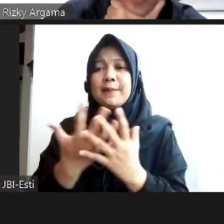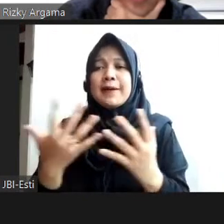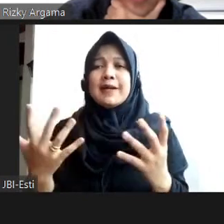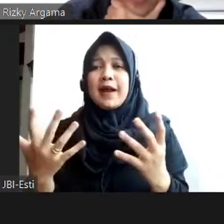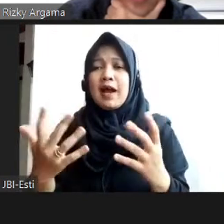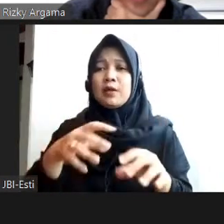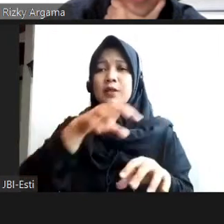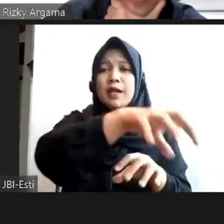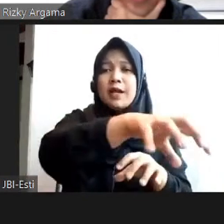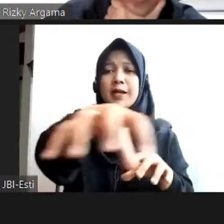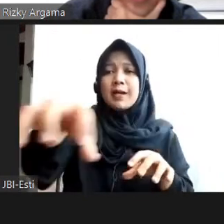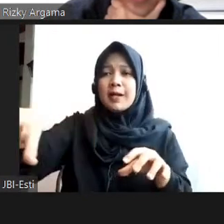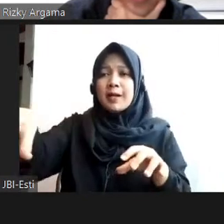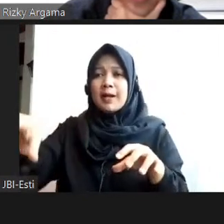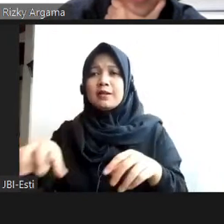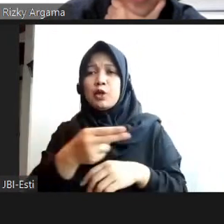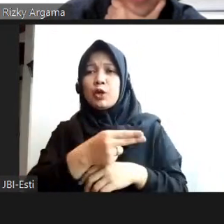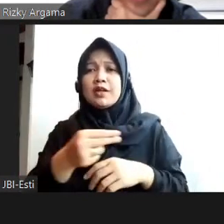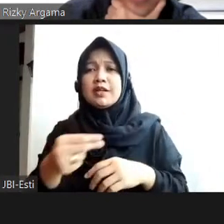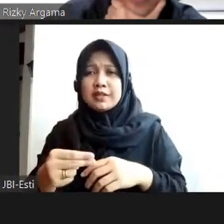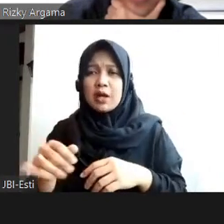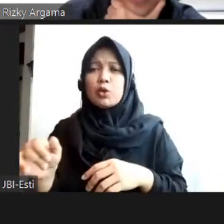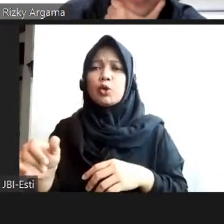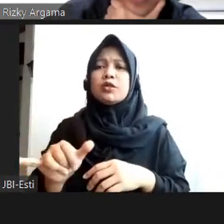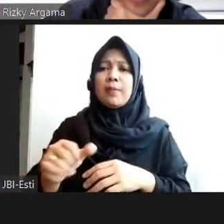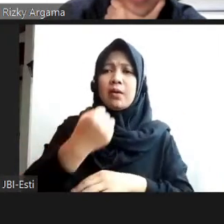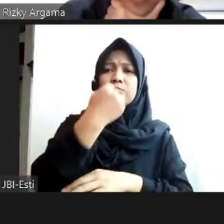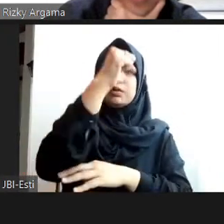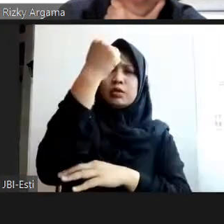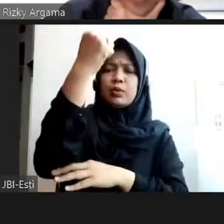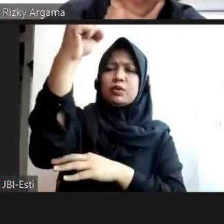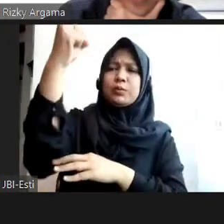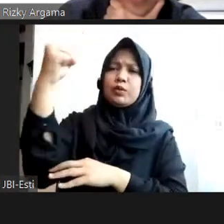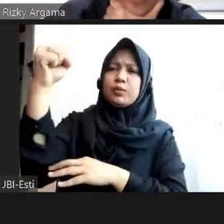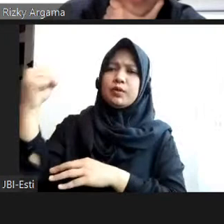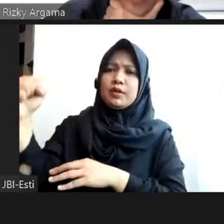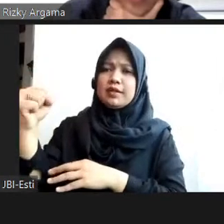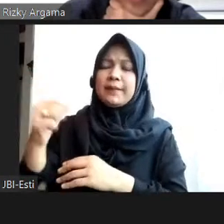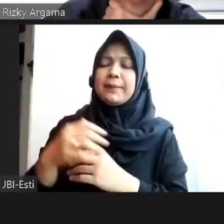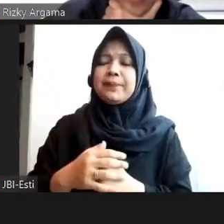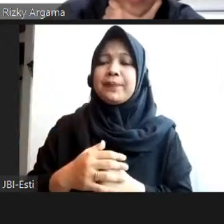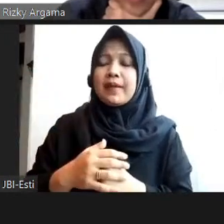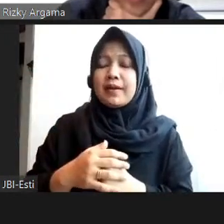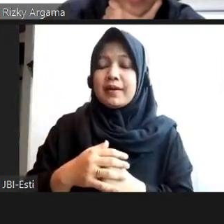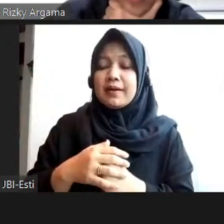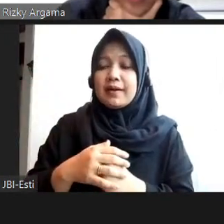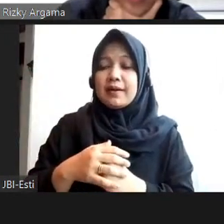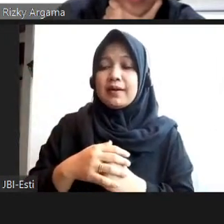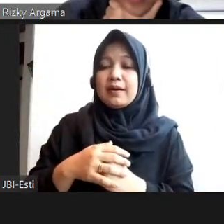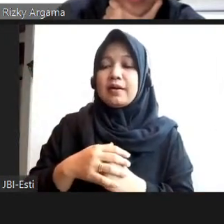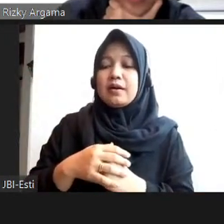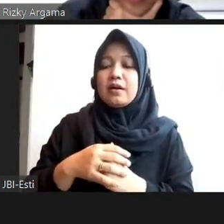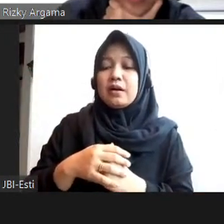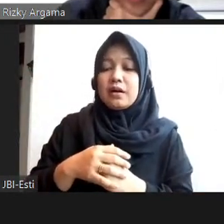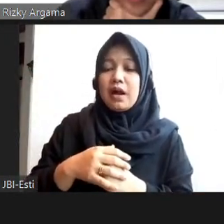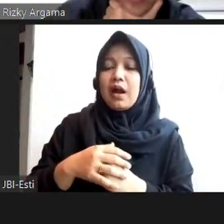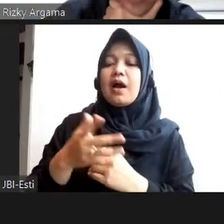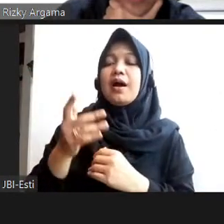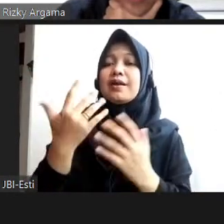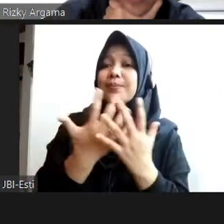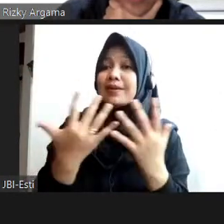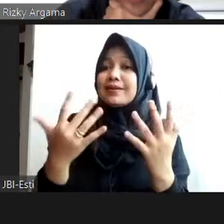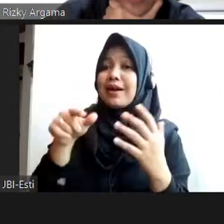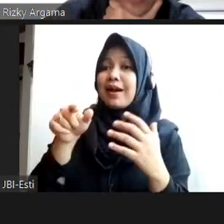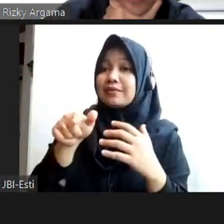di Indonesia. Menurut saya itu merupakan kontrol dari masyarakat dan merupakan